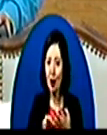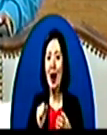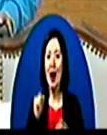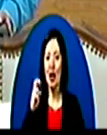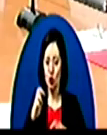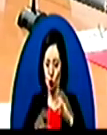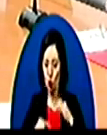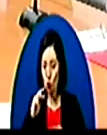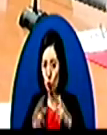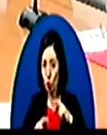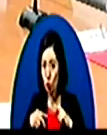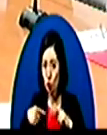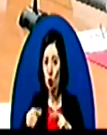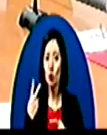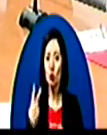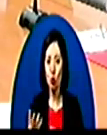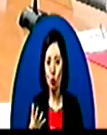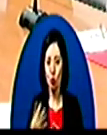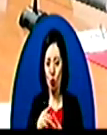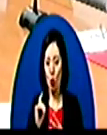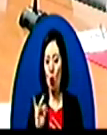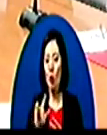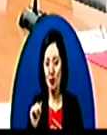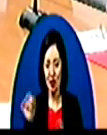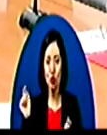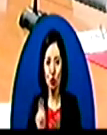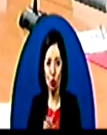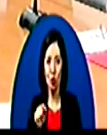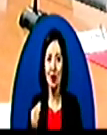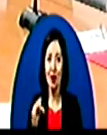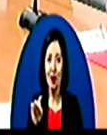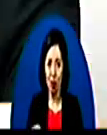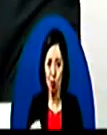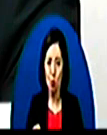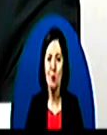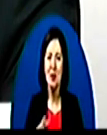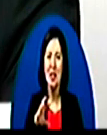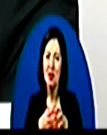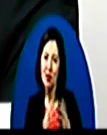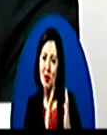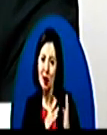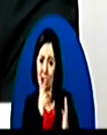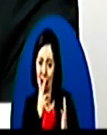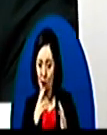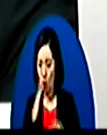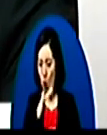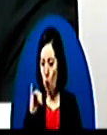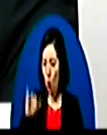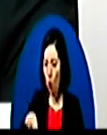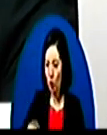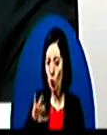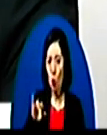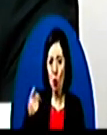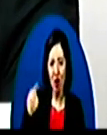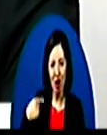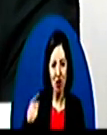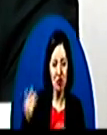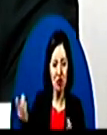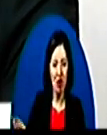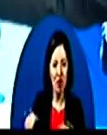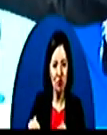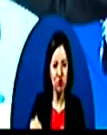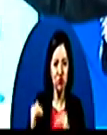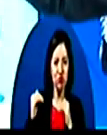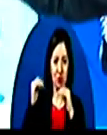хамгийн чухал тренд. Дэлхийн нийтийн жишиг хандлагаас үзвэл зөвхөн уулуурхаан үйлдвэрлэл хөгжлийн тулгуур болж байсан цаг